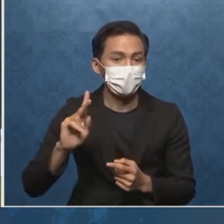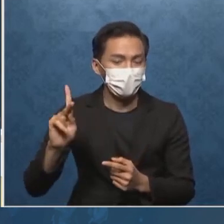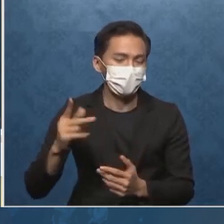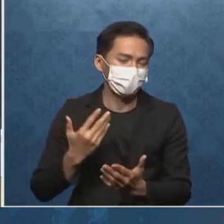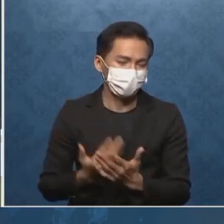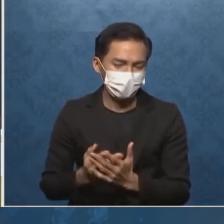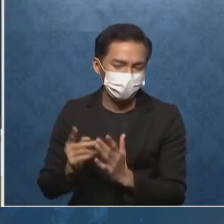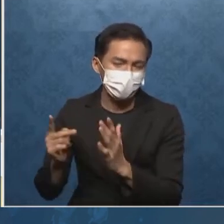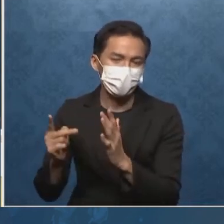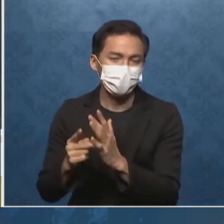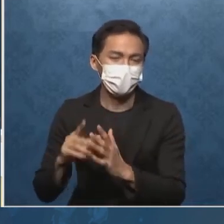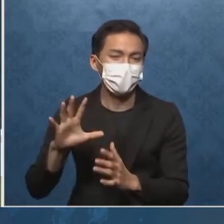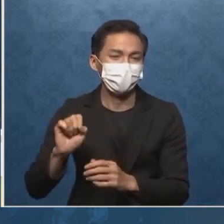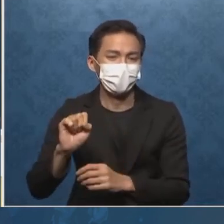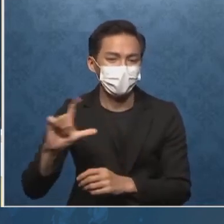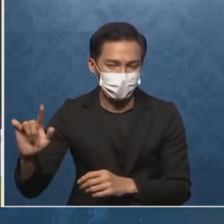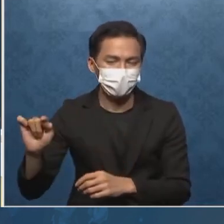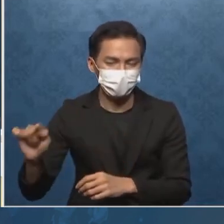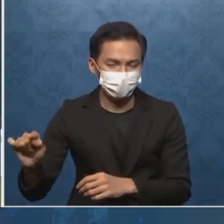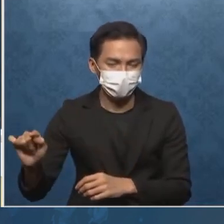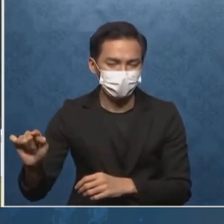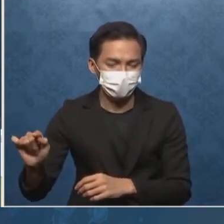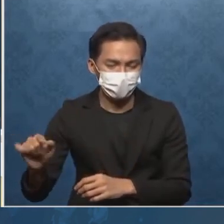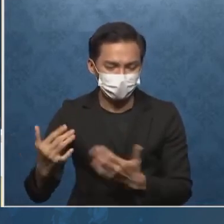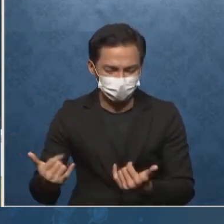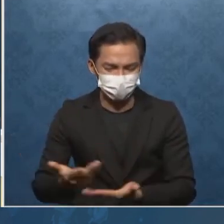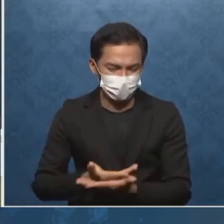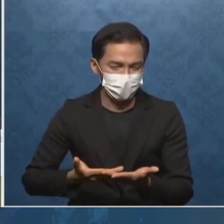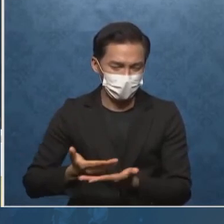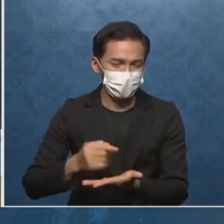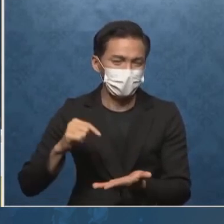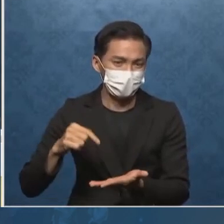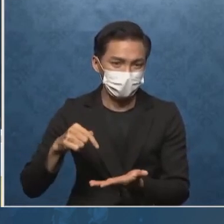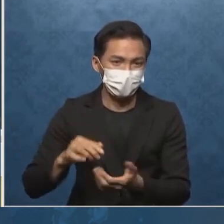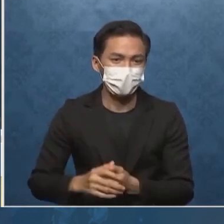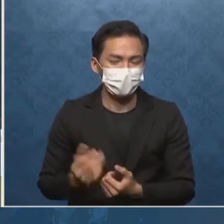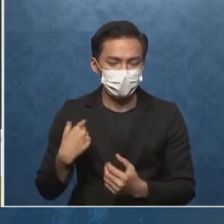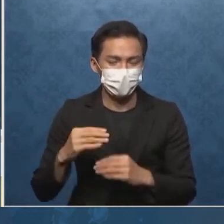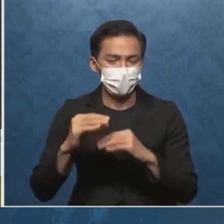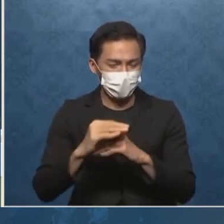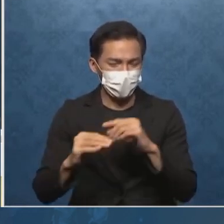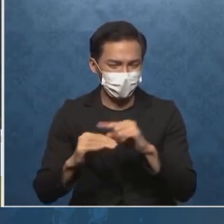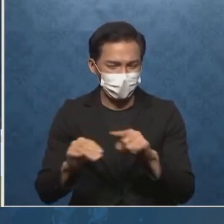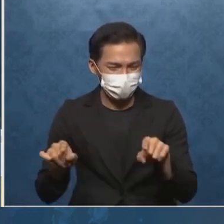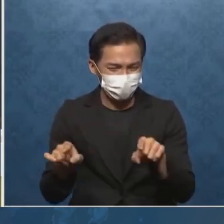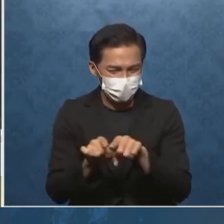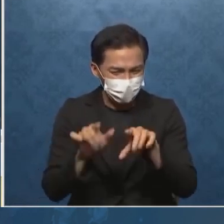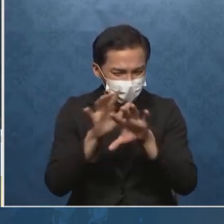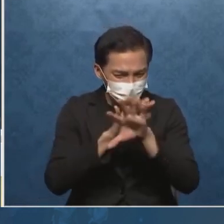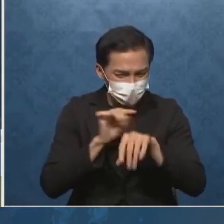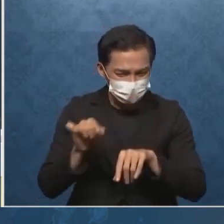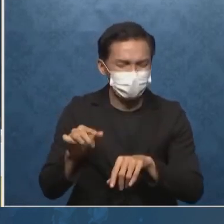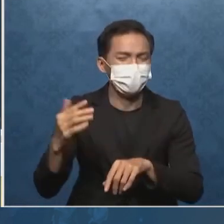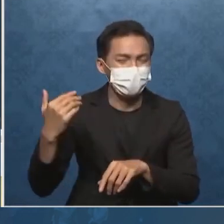เงินกู้ 500ล้านบาทฉบับนี้เรากำลังที่เราอยู่เนี่ยมันมีโครงการจำนองนี้อีกหรือ